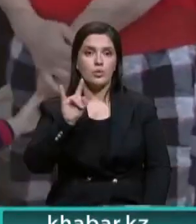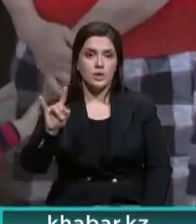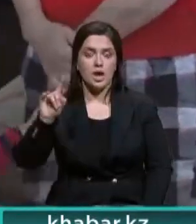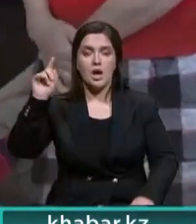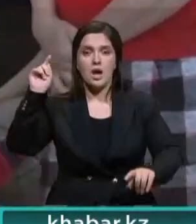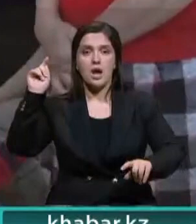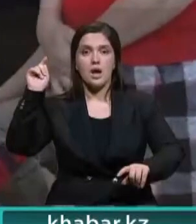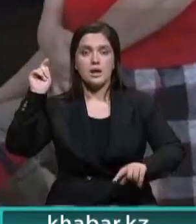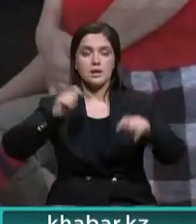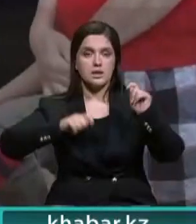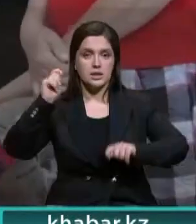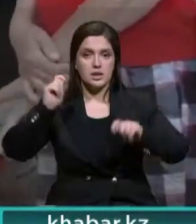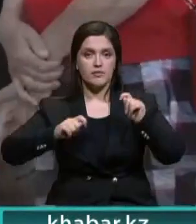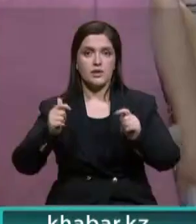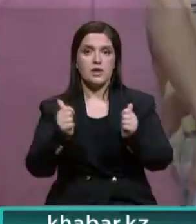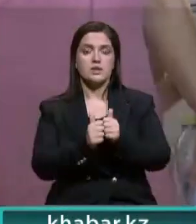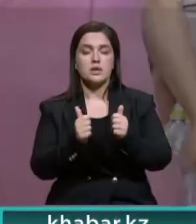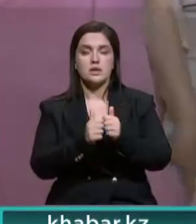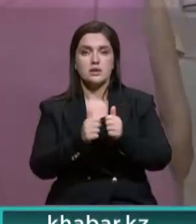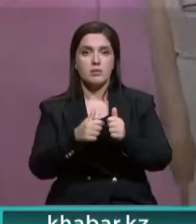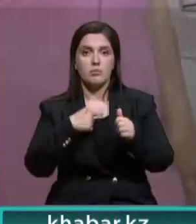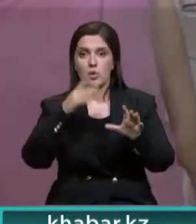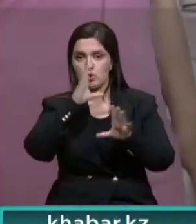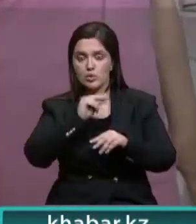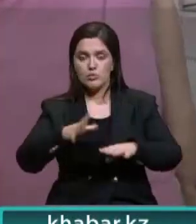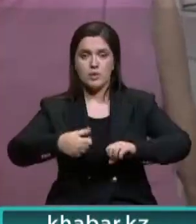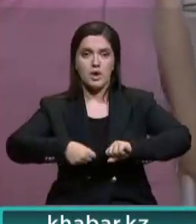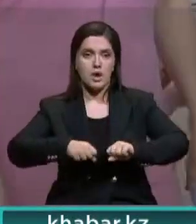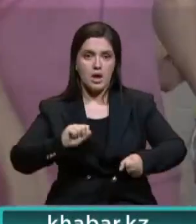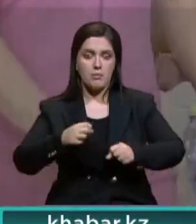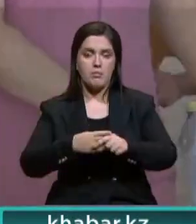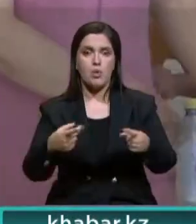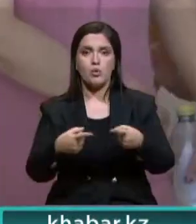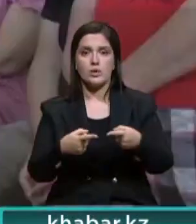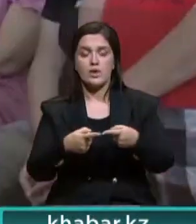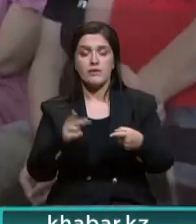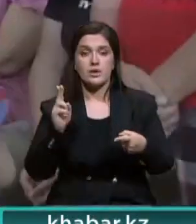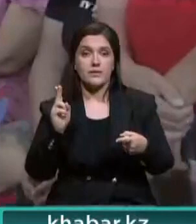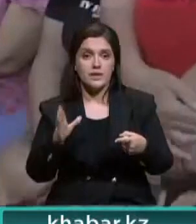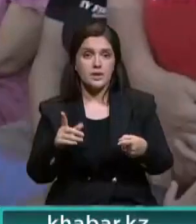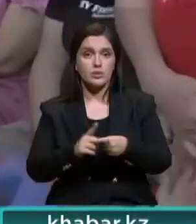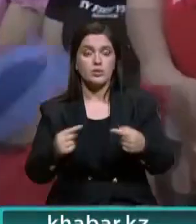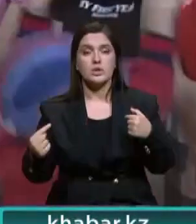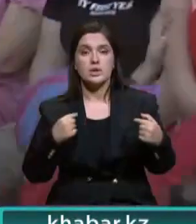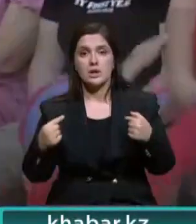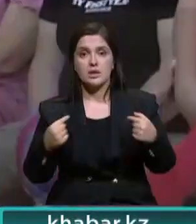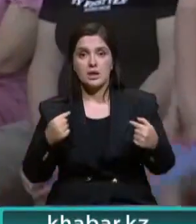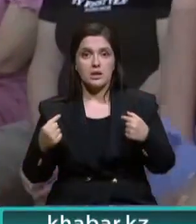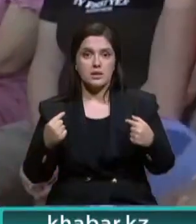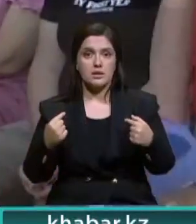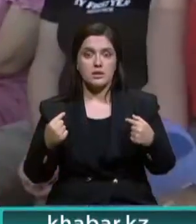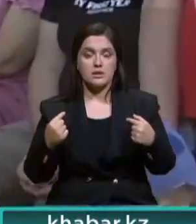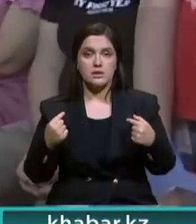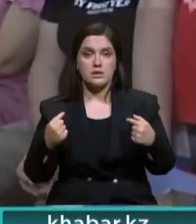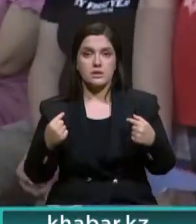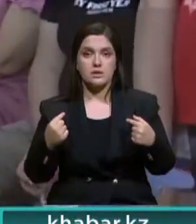стороны. Аж к соседям бежит, тряпки не успеваем выжимать. Тут угловые квартиры вообще полностью страдают. Это еще хорошо, мы как-то в